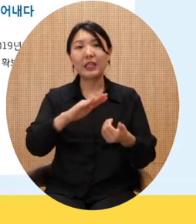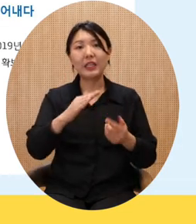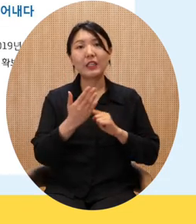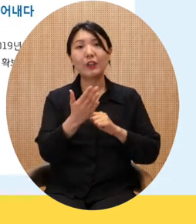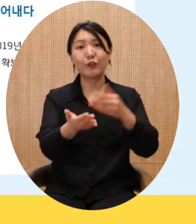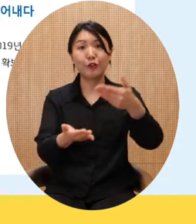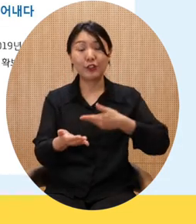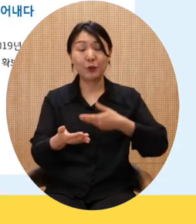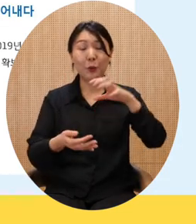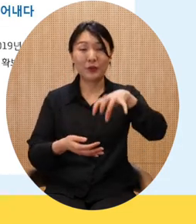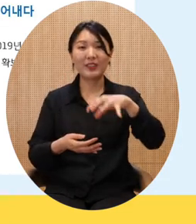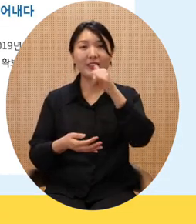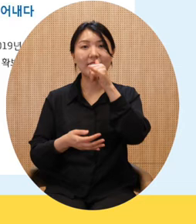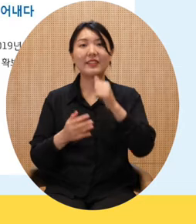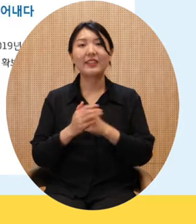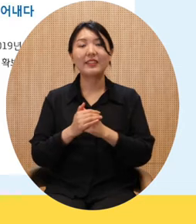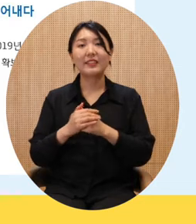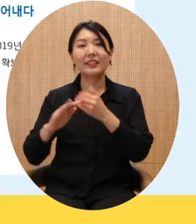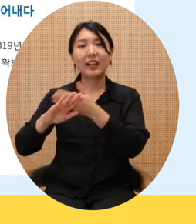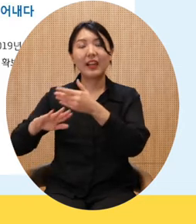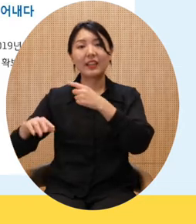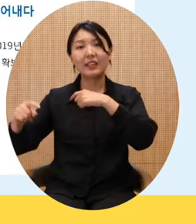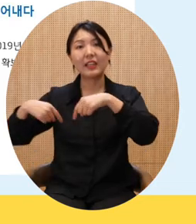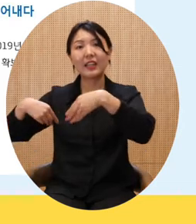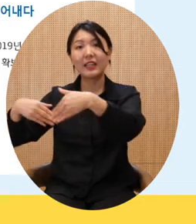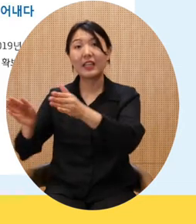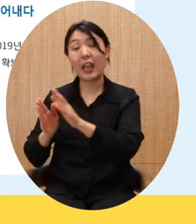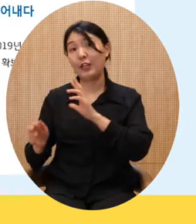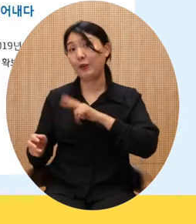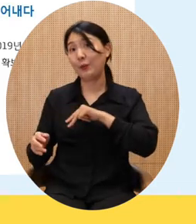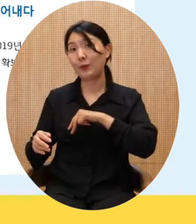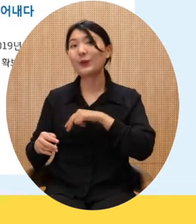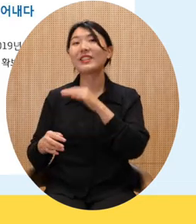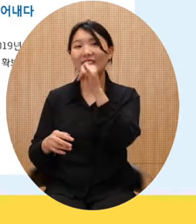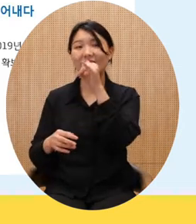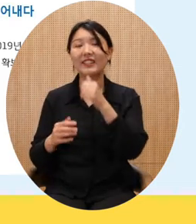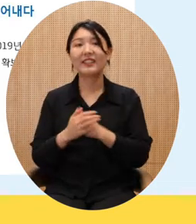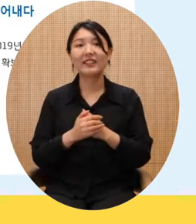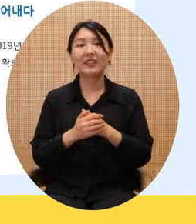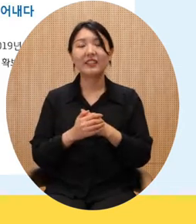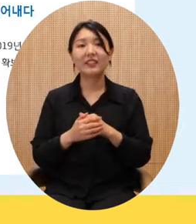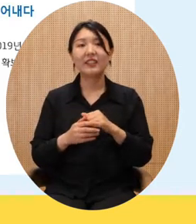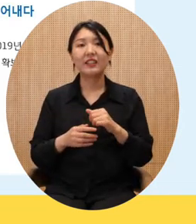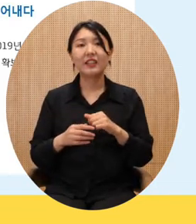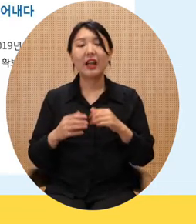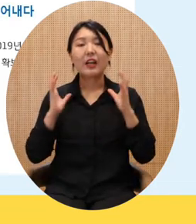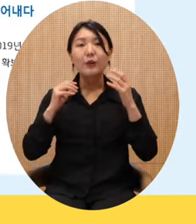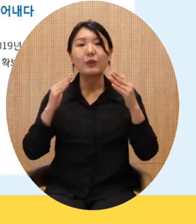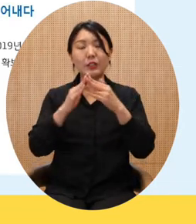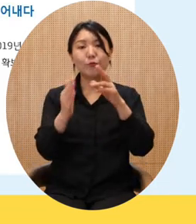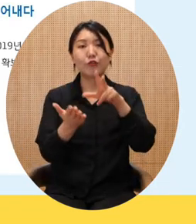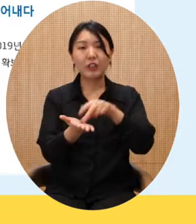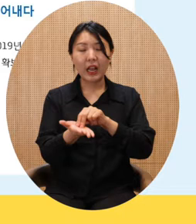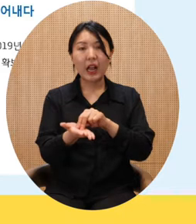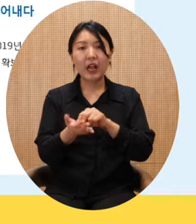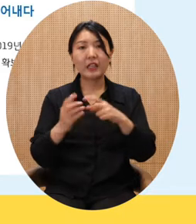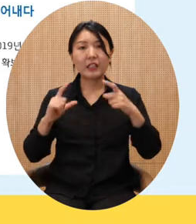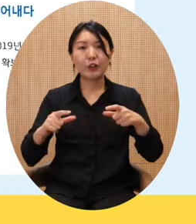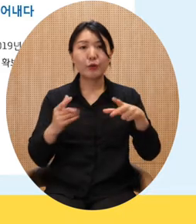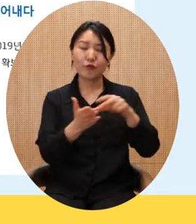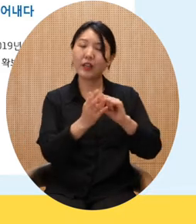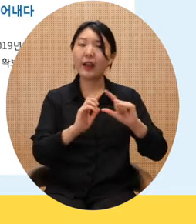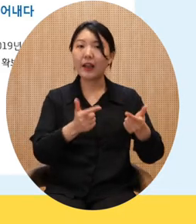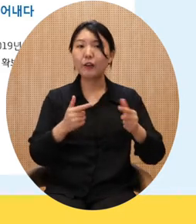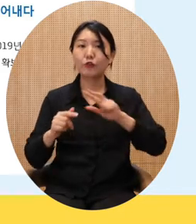기관도 있었고요. 다른 지자체의 의원님들도 계셨습니다. 이렇게 아동주거 문제가 지역의 문제가 아닌